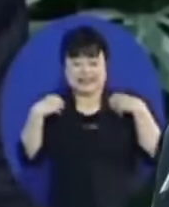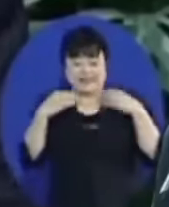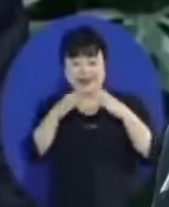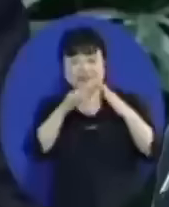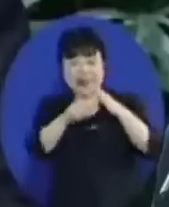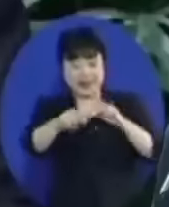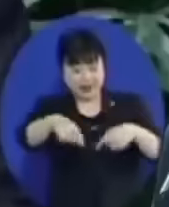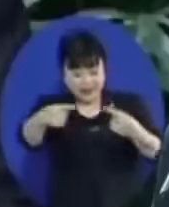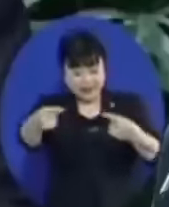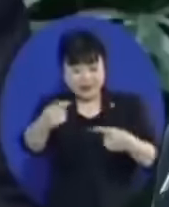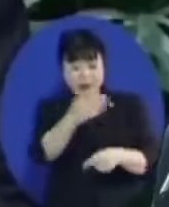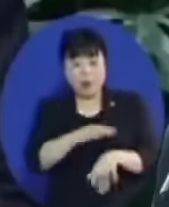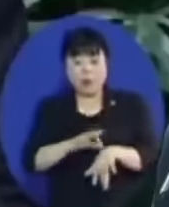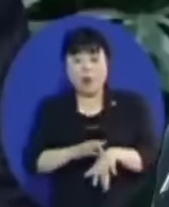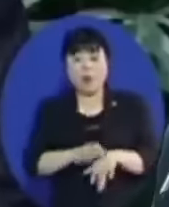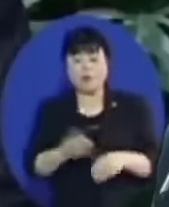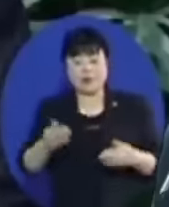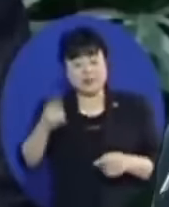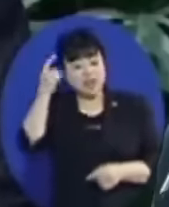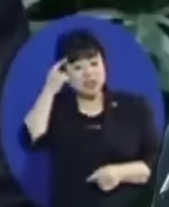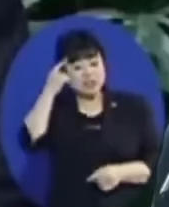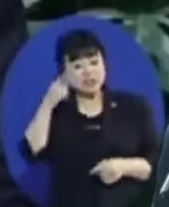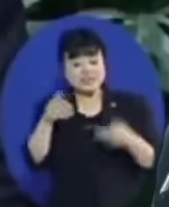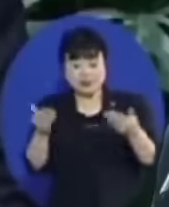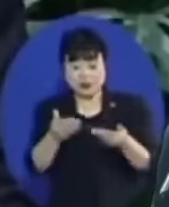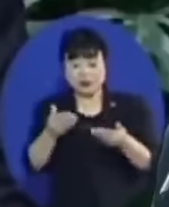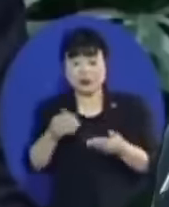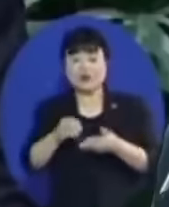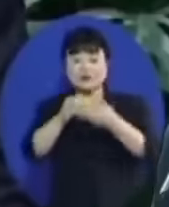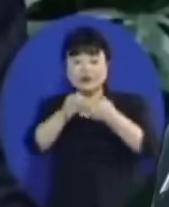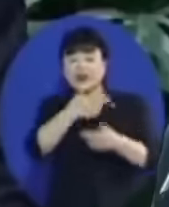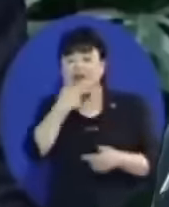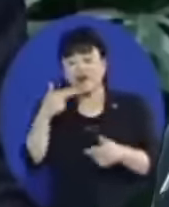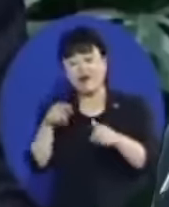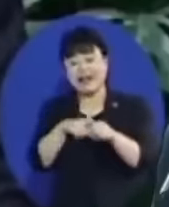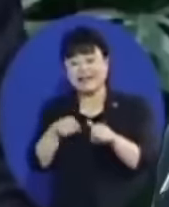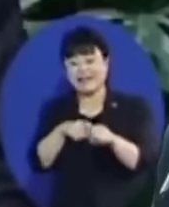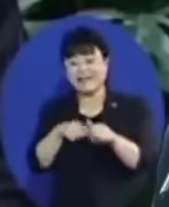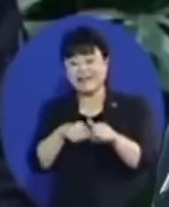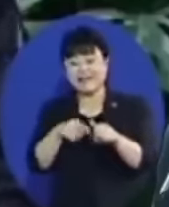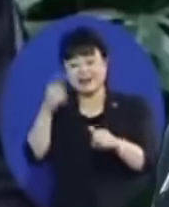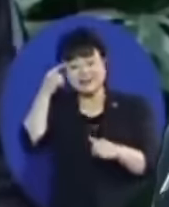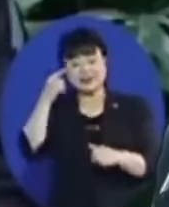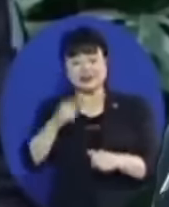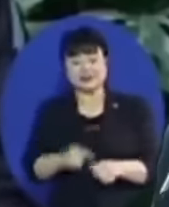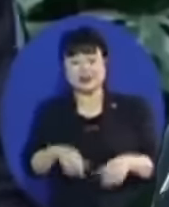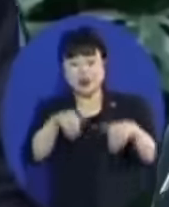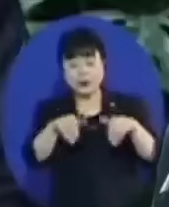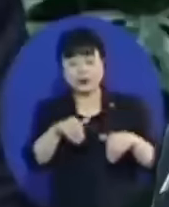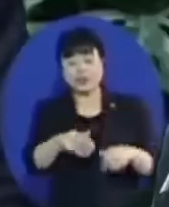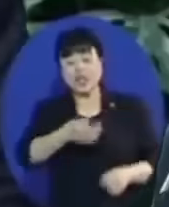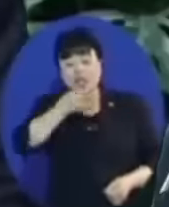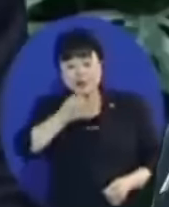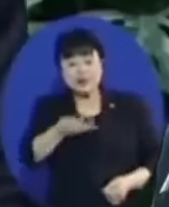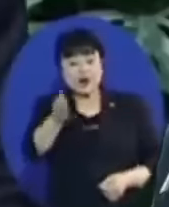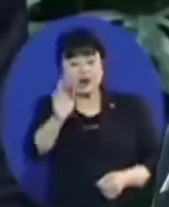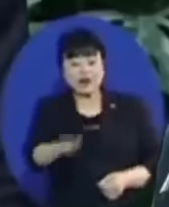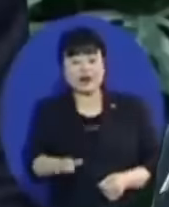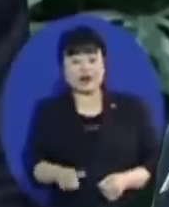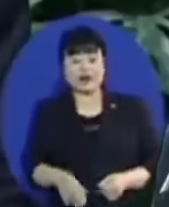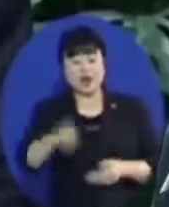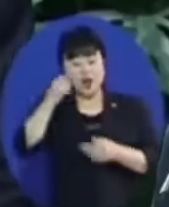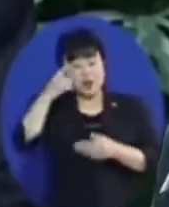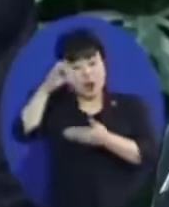이제는 육체 노동에서 정신 노동으로 돌아갔습니다. 영어를 가르치니까 정신적으로 노동하는데 힘이 들지만